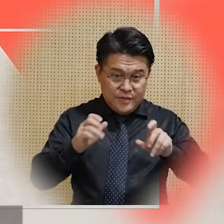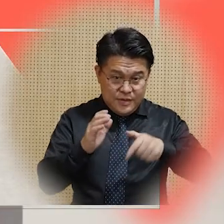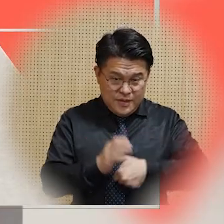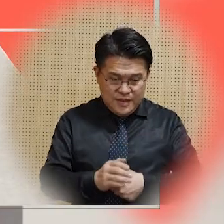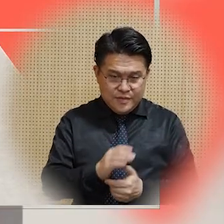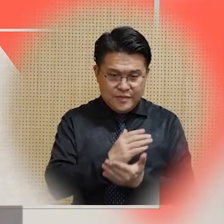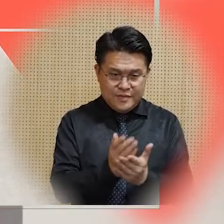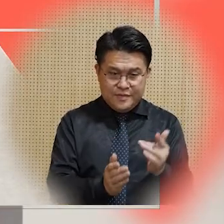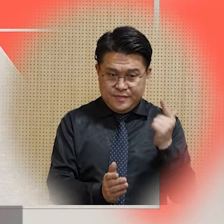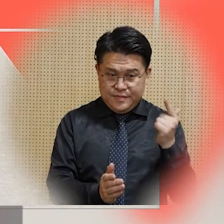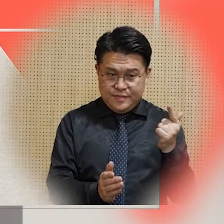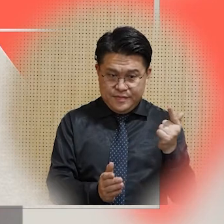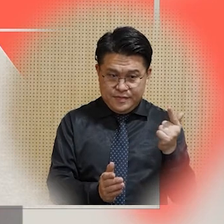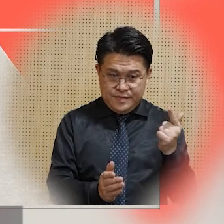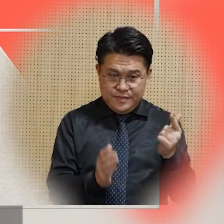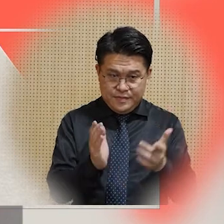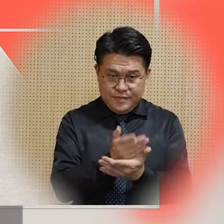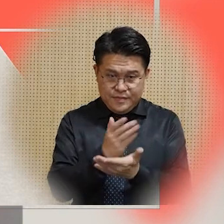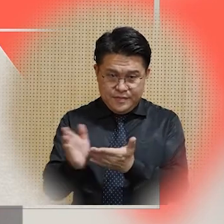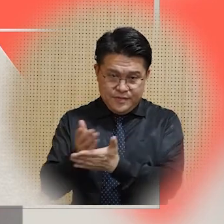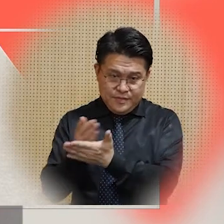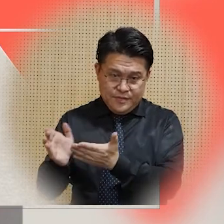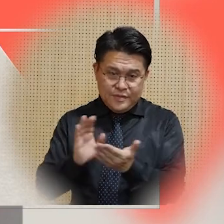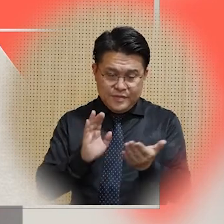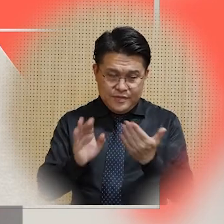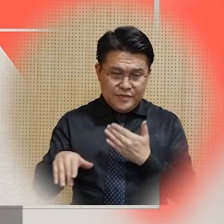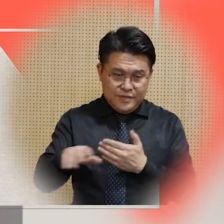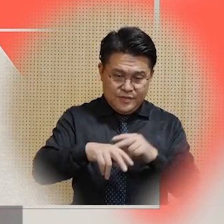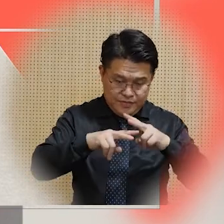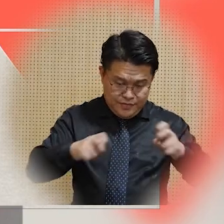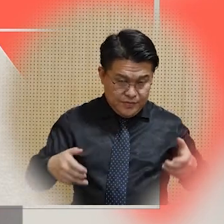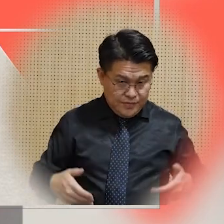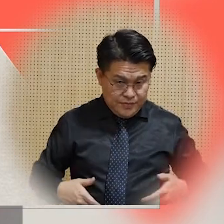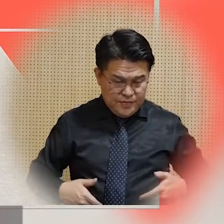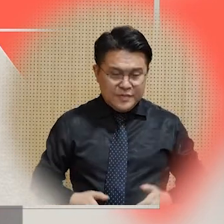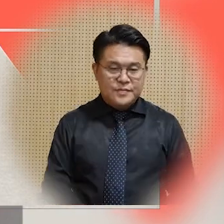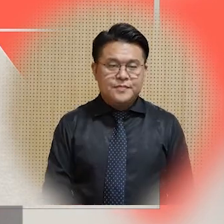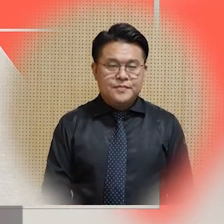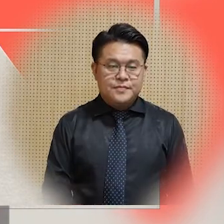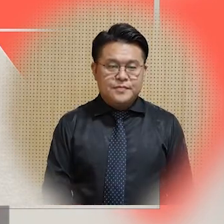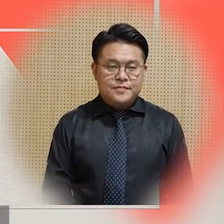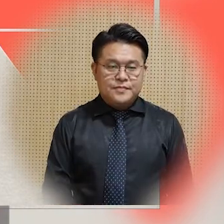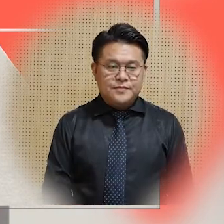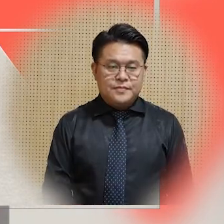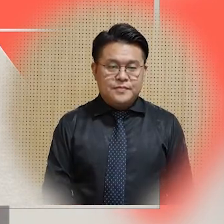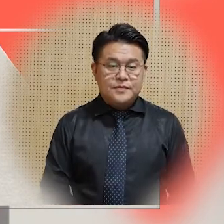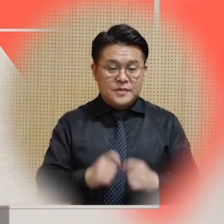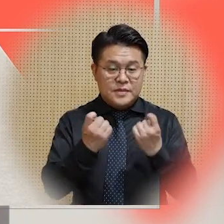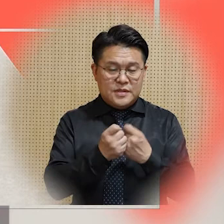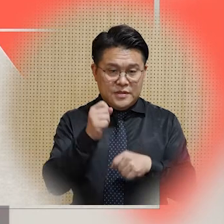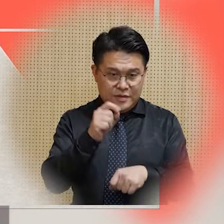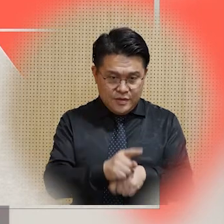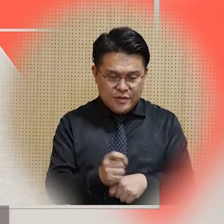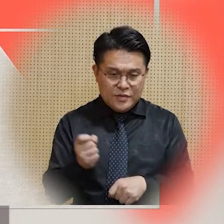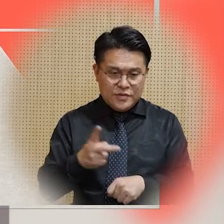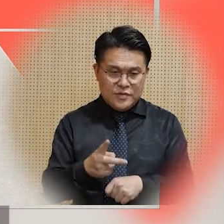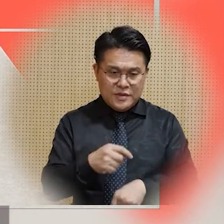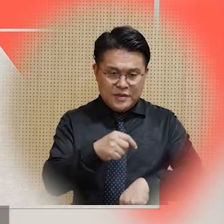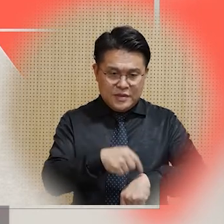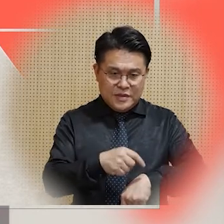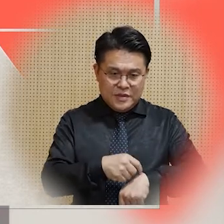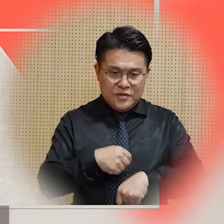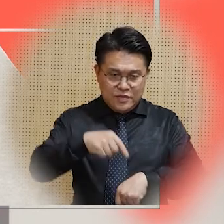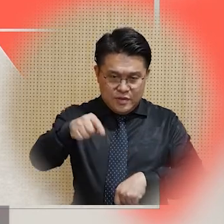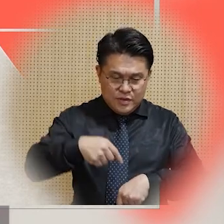이제 6가지의 그런 부분을 나눠가지고 우리가 이제 분석을 해야 됩니다. 그래서 개인적인 특성,